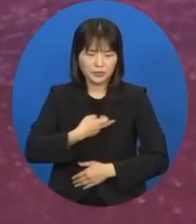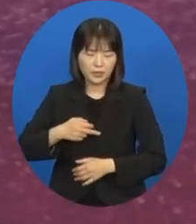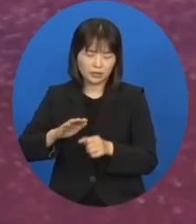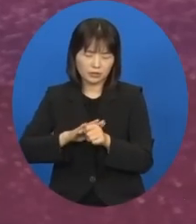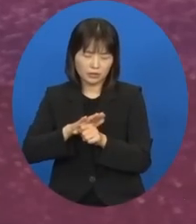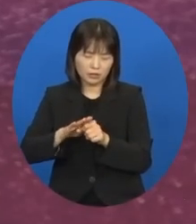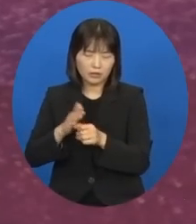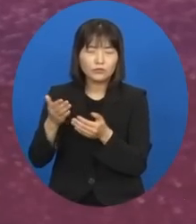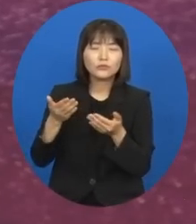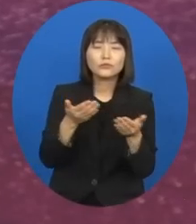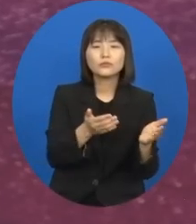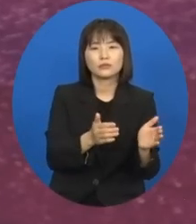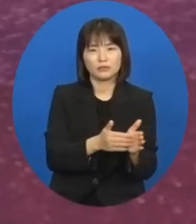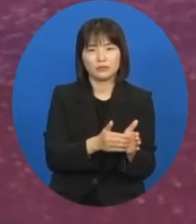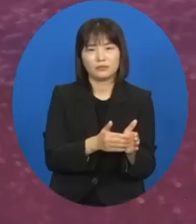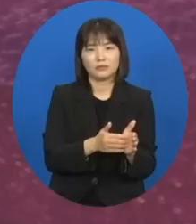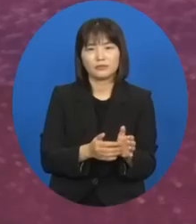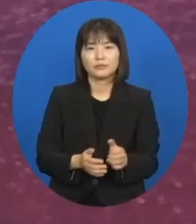사랑하셨습니다